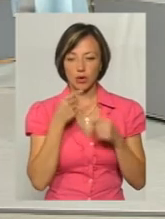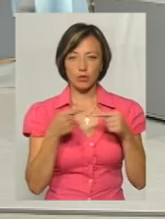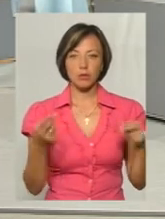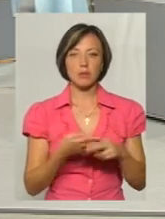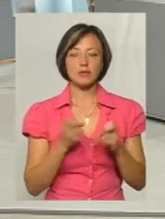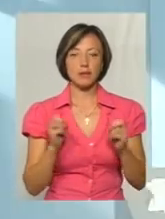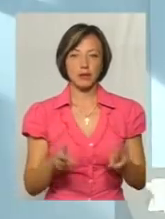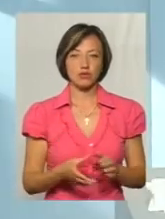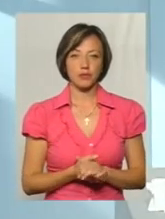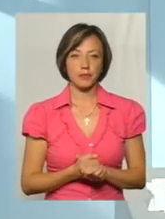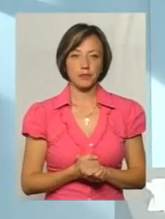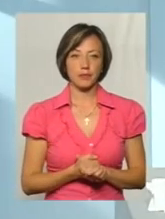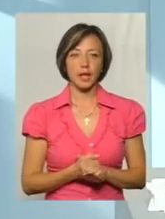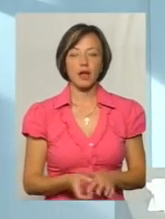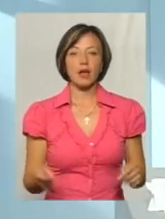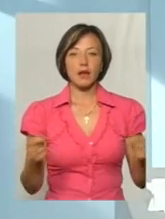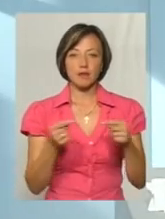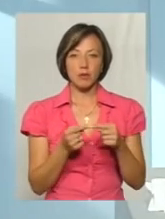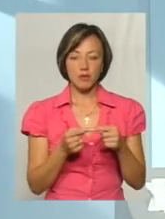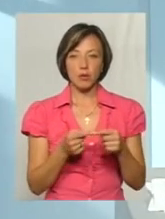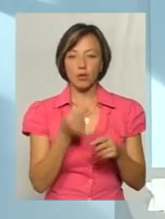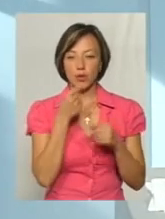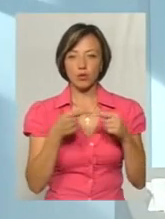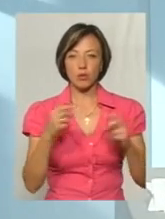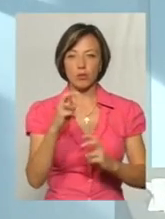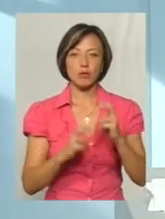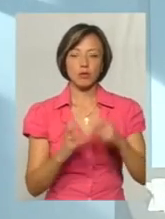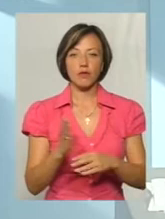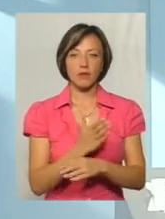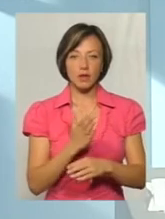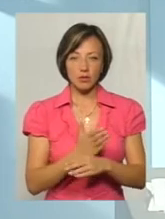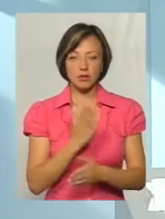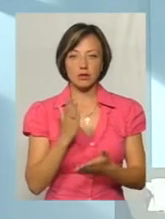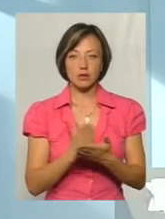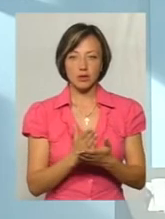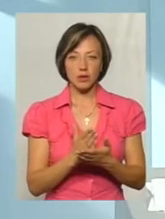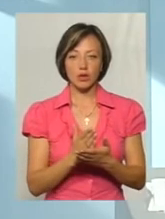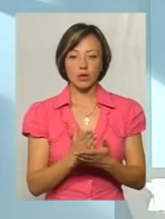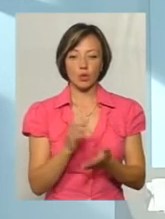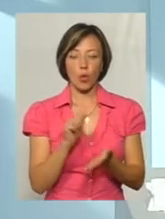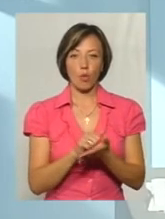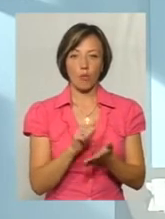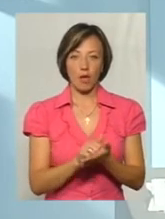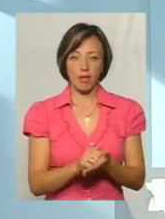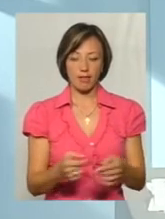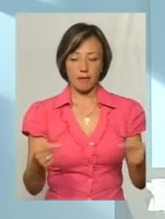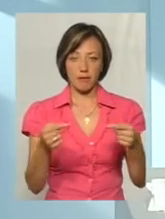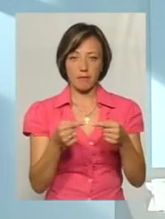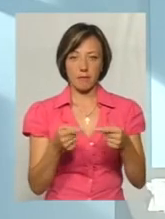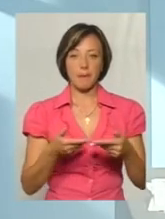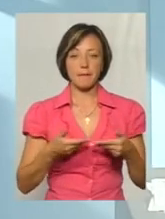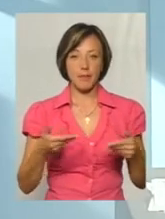безпечні. Відповідно, продукти промислового виготовлення супроводжуються супровідними документами. Ми